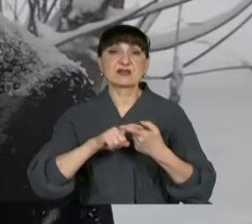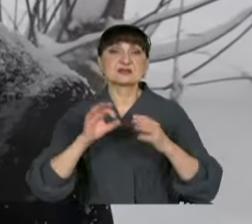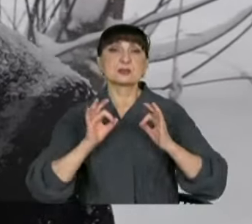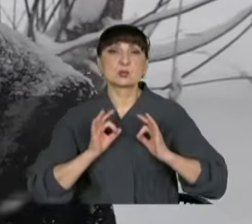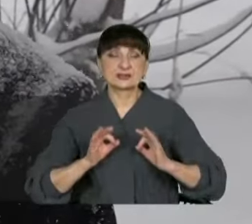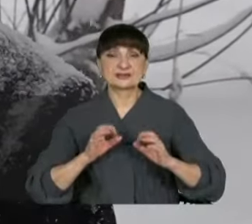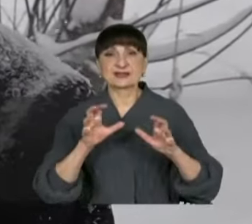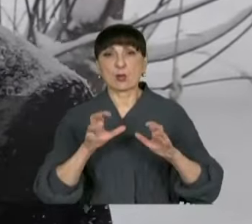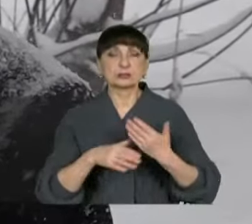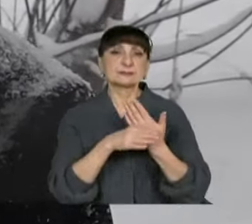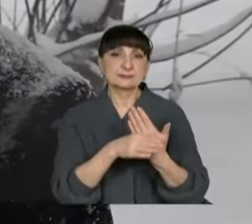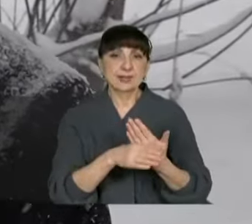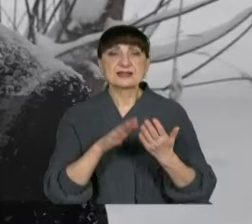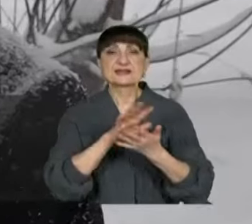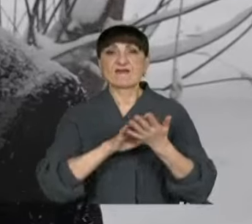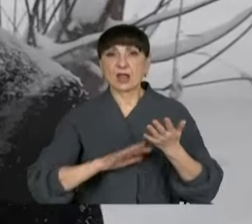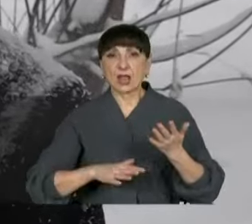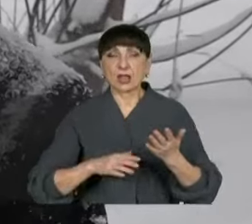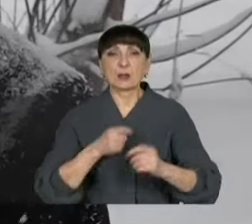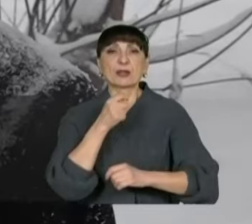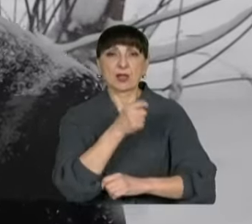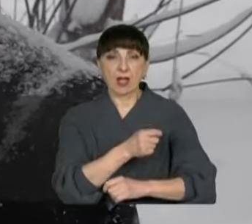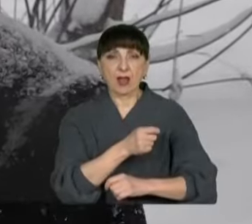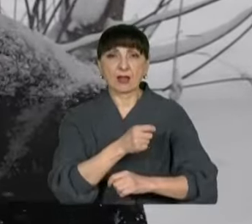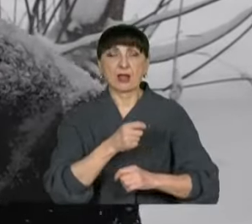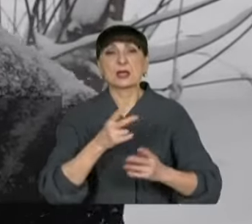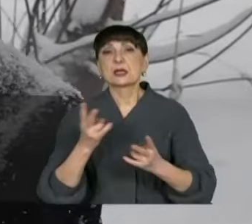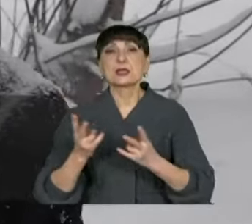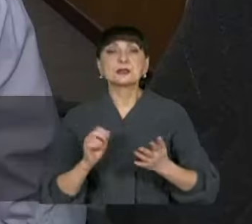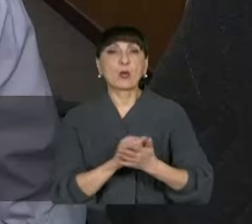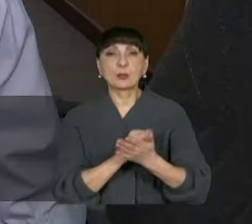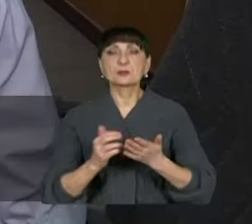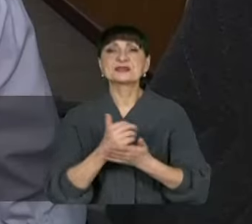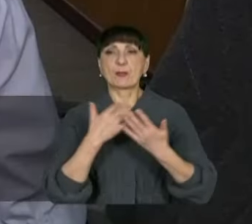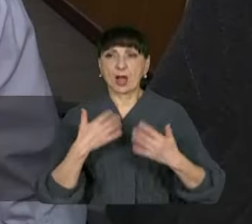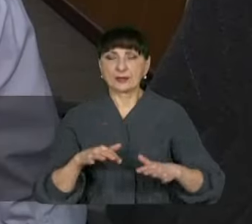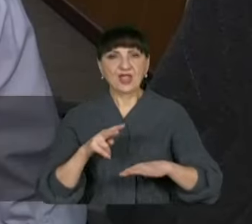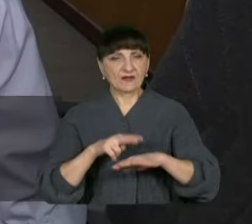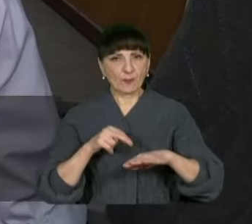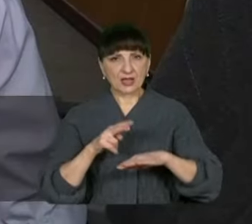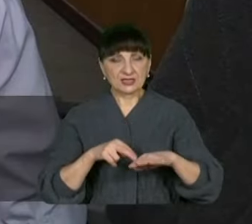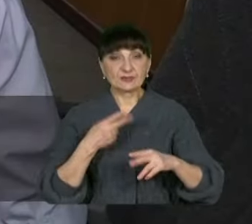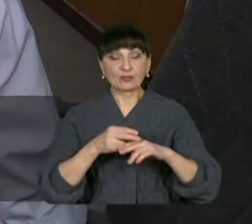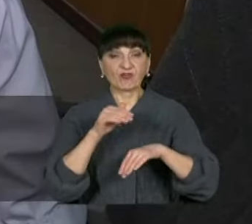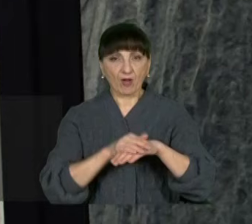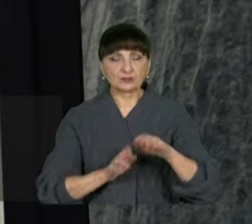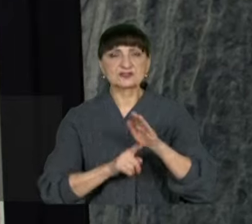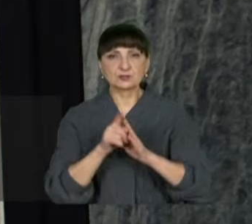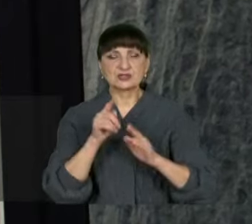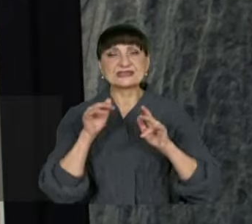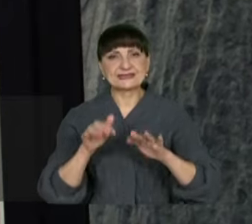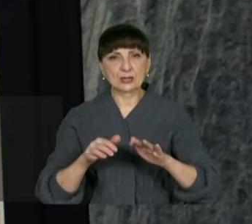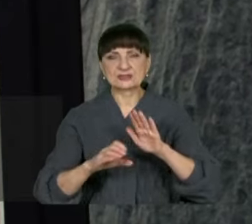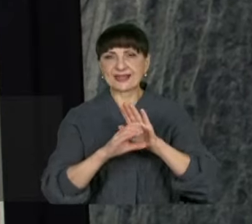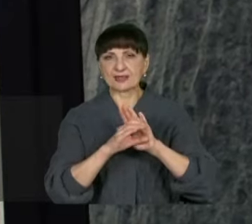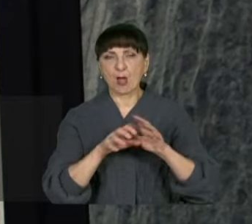помощь в составлении заявления, подаче заявления, какие необходимые документы собрать. Тем временем в полиции по данному факту возбудили дело по